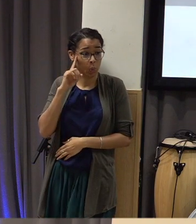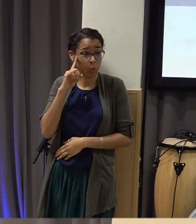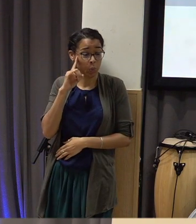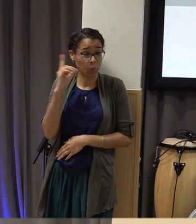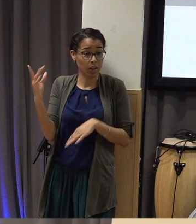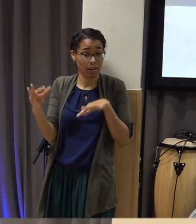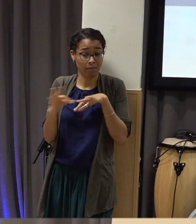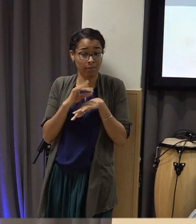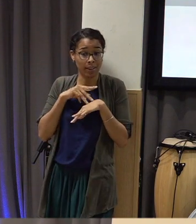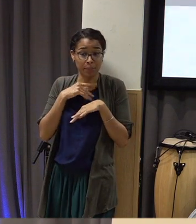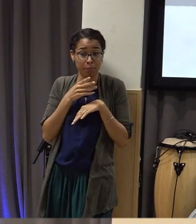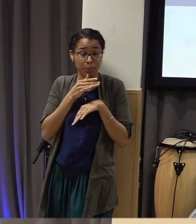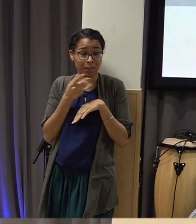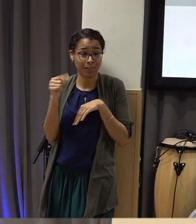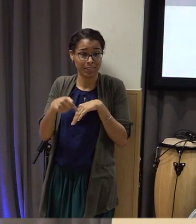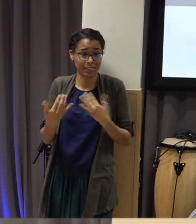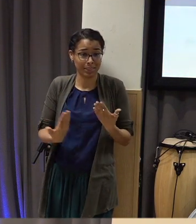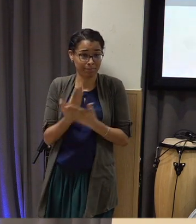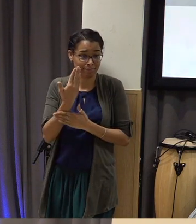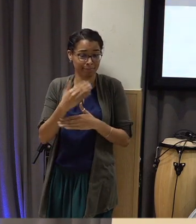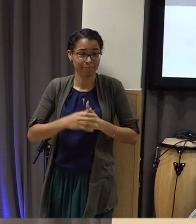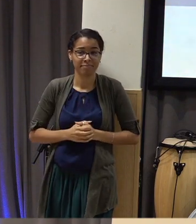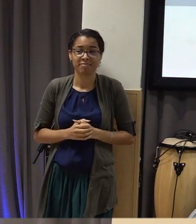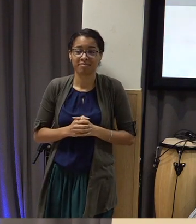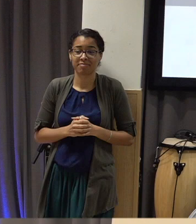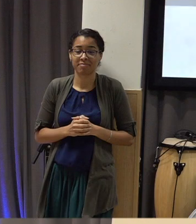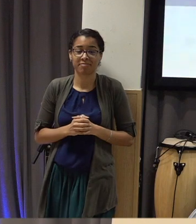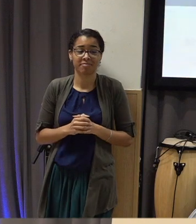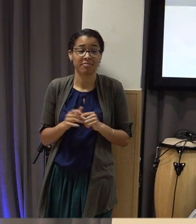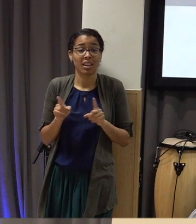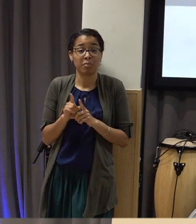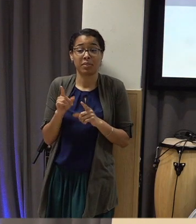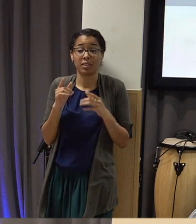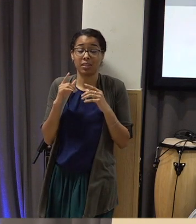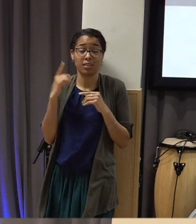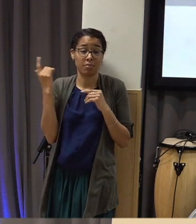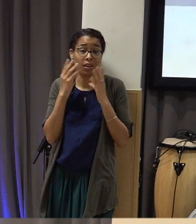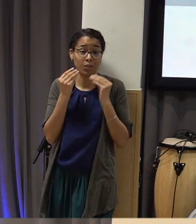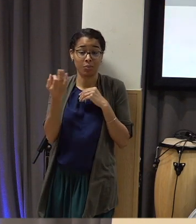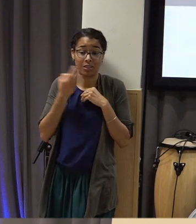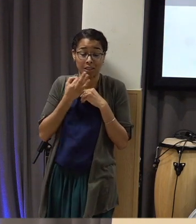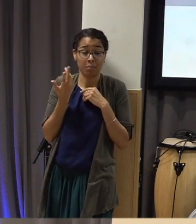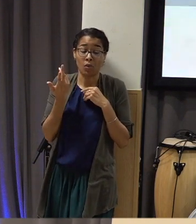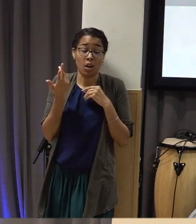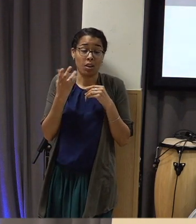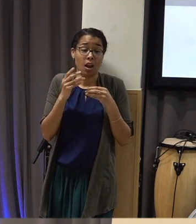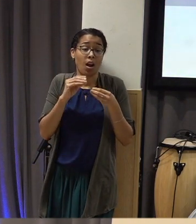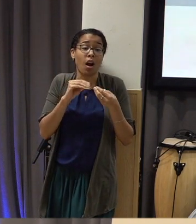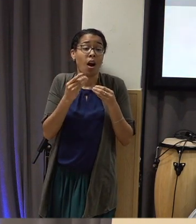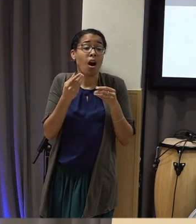pu être avec moi ce matin. Comme il disait le pasteur Guillaume, parfois on a des impondérables de maladie.